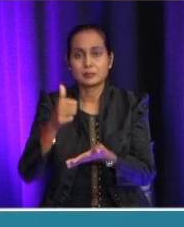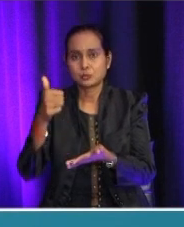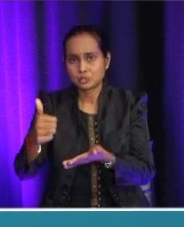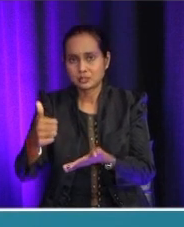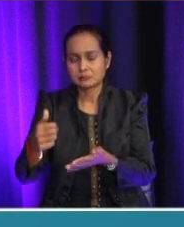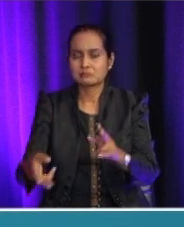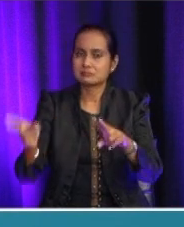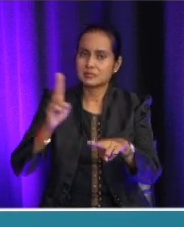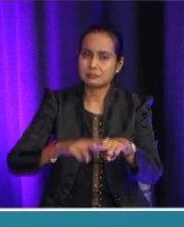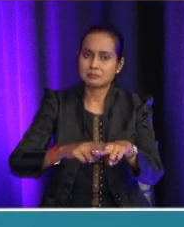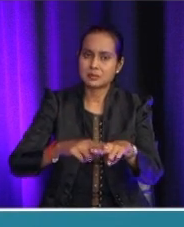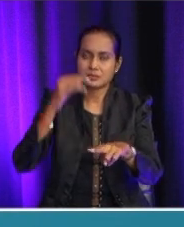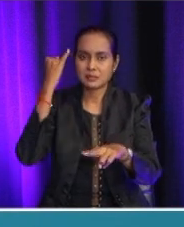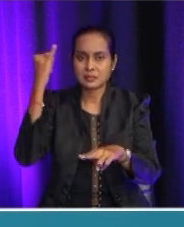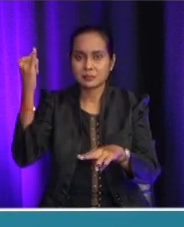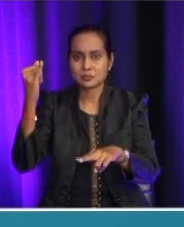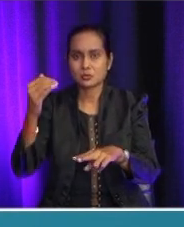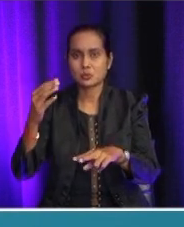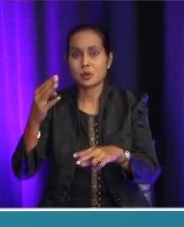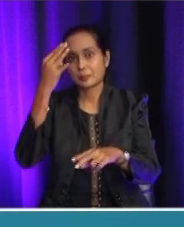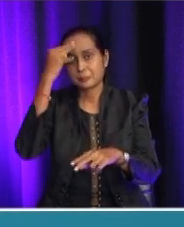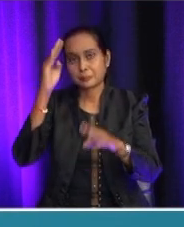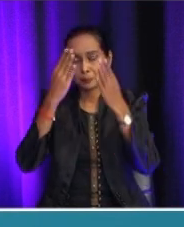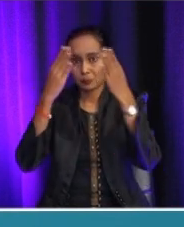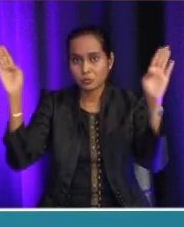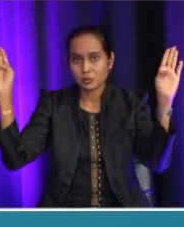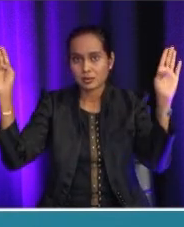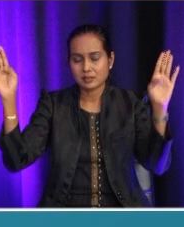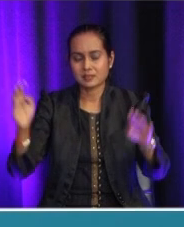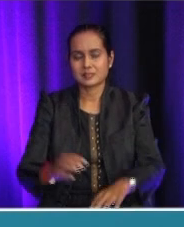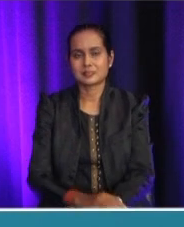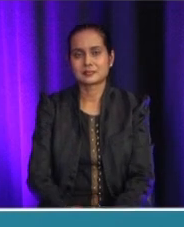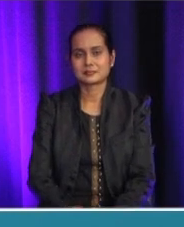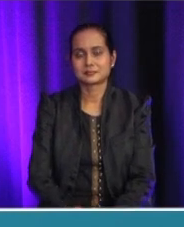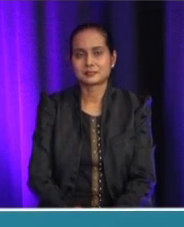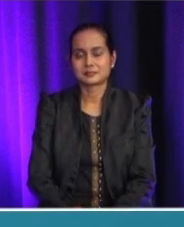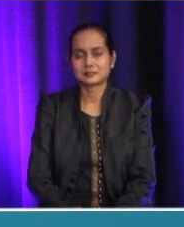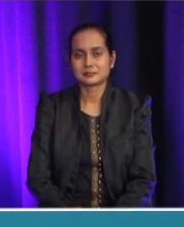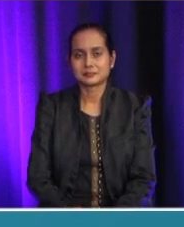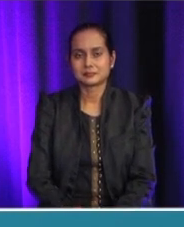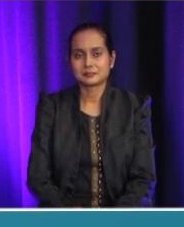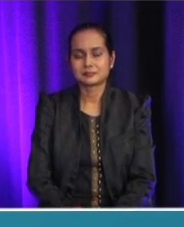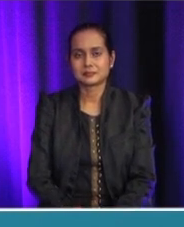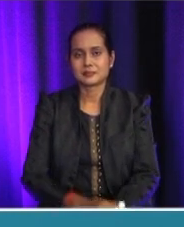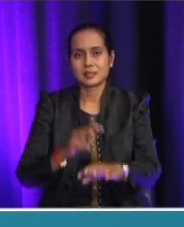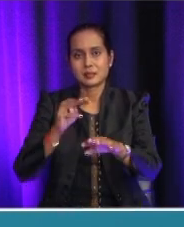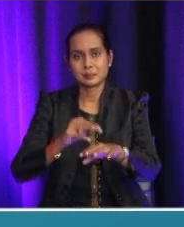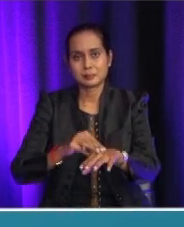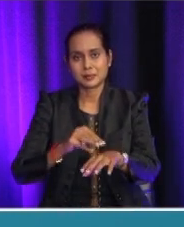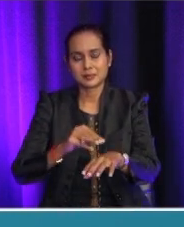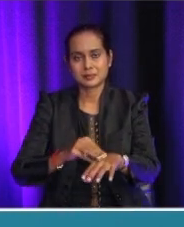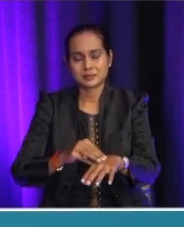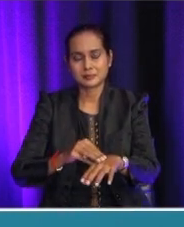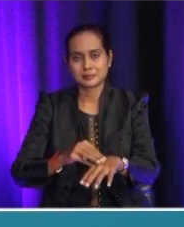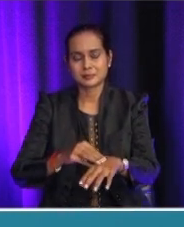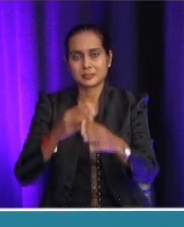ilmu membuka minda. So menambah ilmu pengetahuan. Yang sini pula, masa diisi menimba